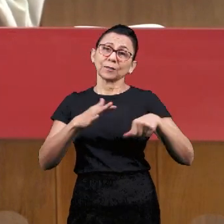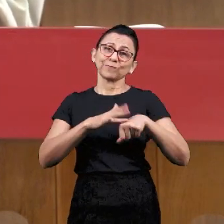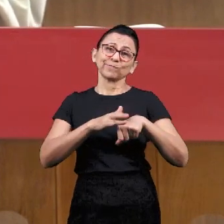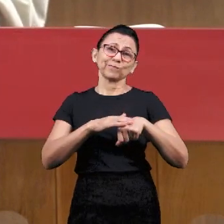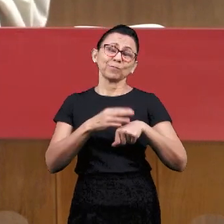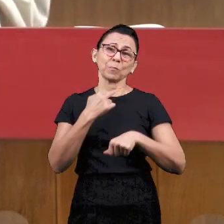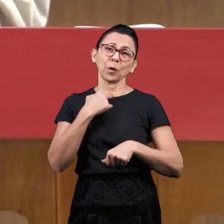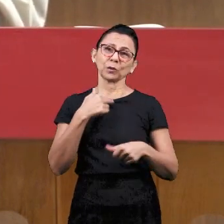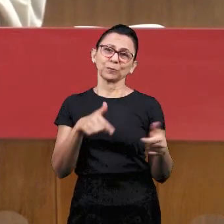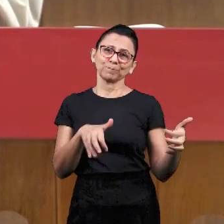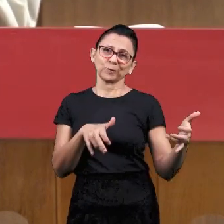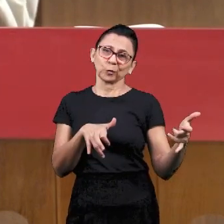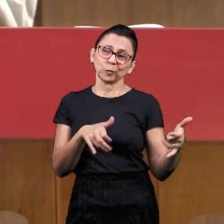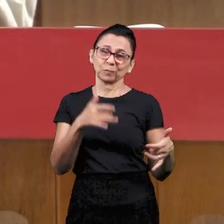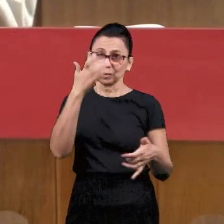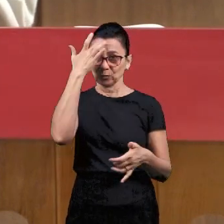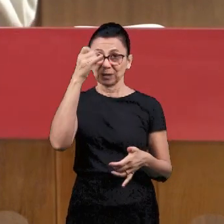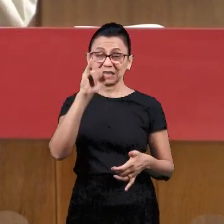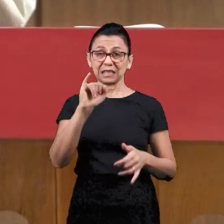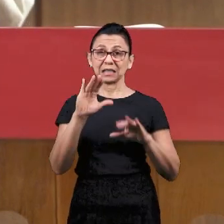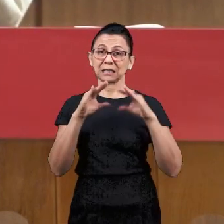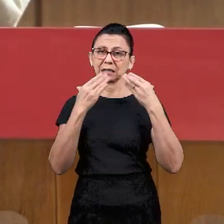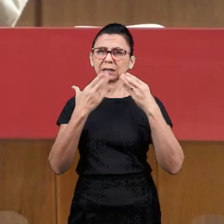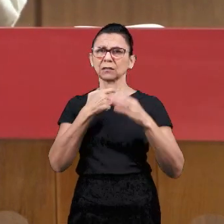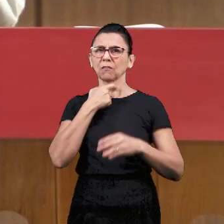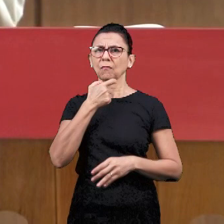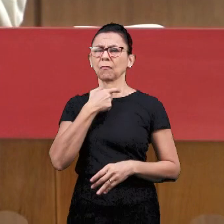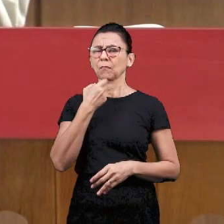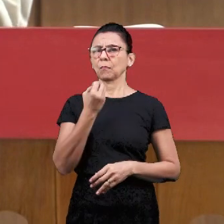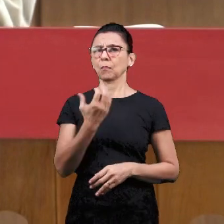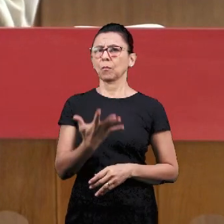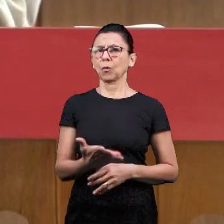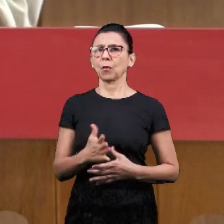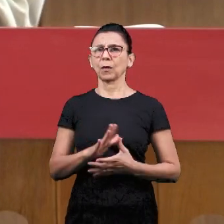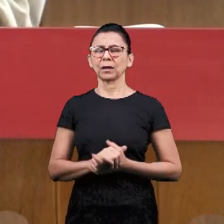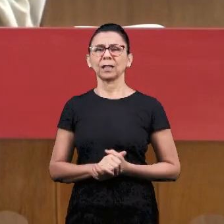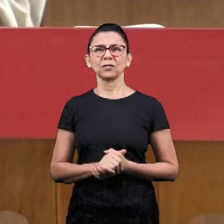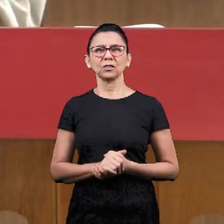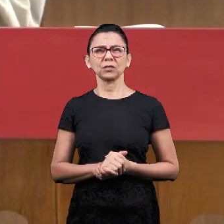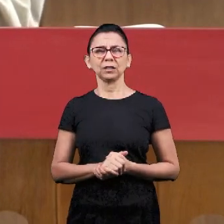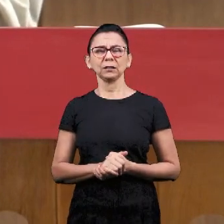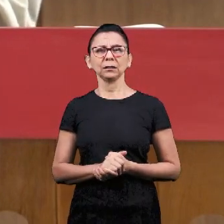touché par une maladie. Il ne peut plus chanter. C'est une très belle